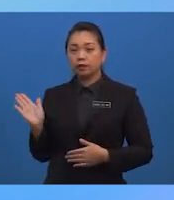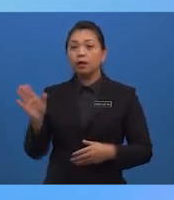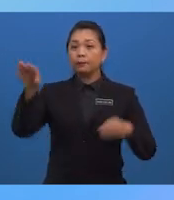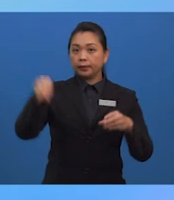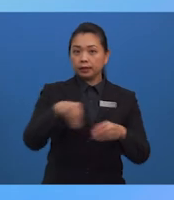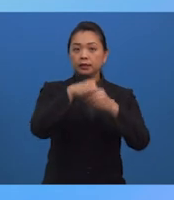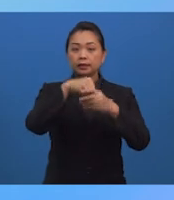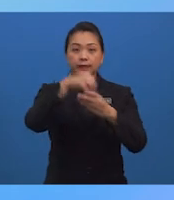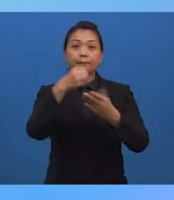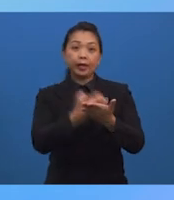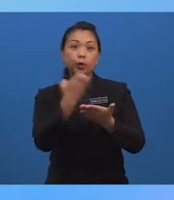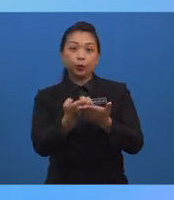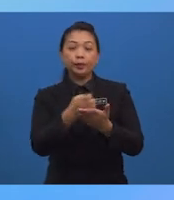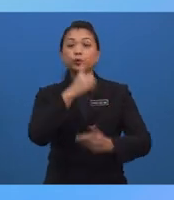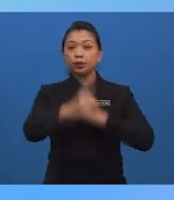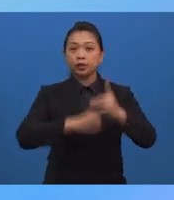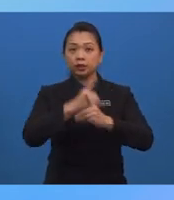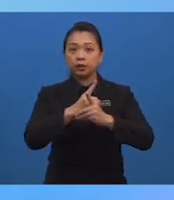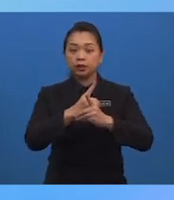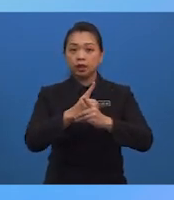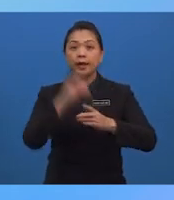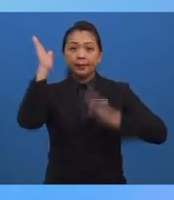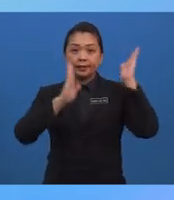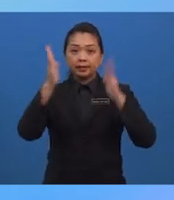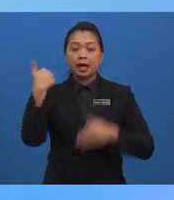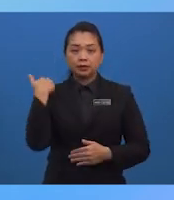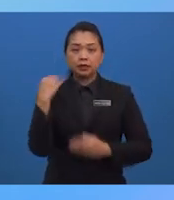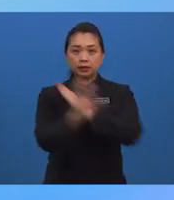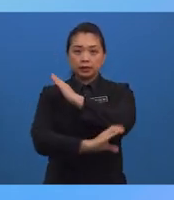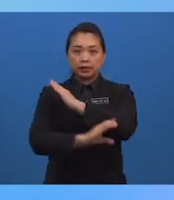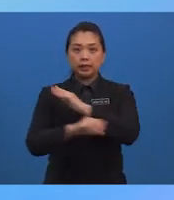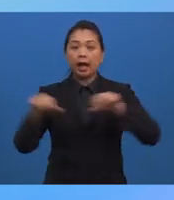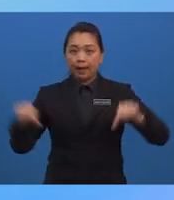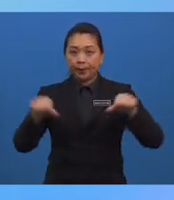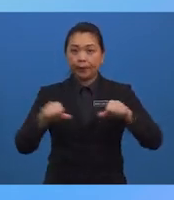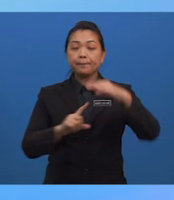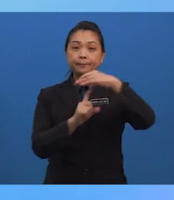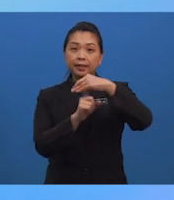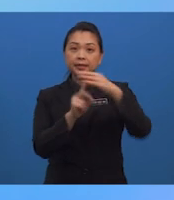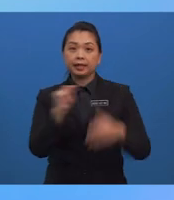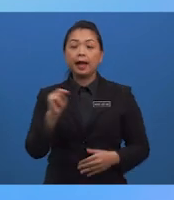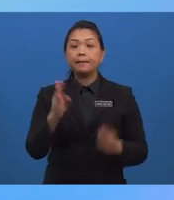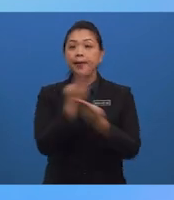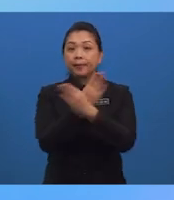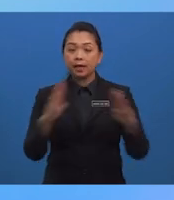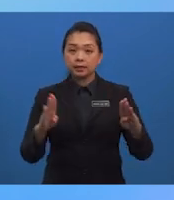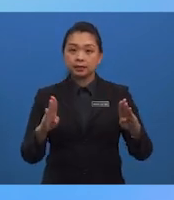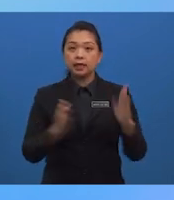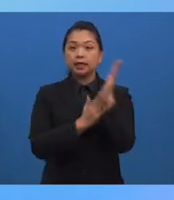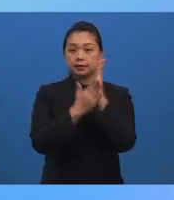dalam ekonomi dunia. Malaysia merupakan negara yang mengamalkan pasaran bebas. Oleh